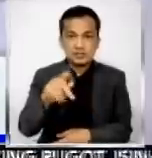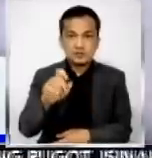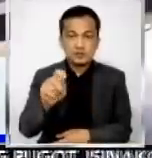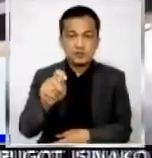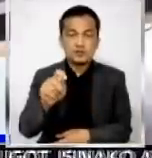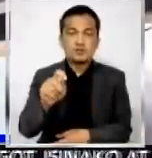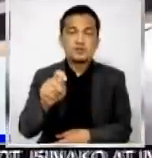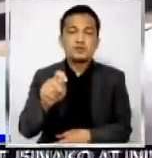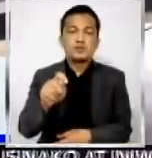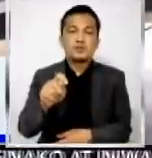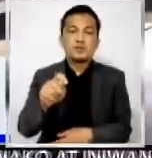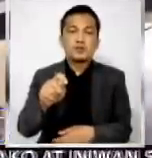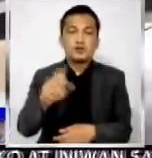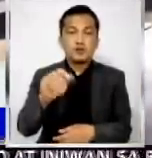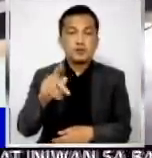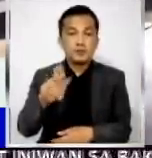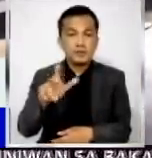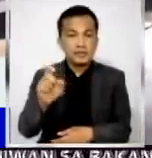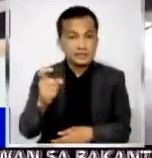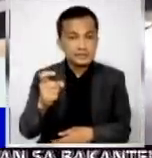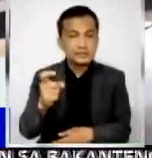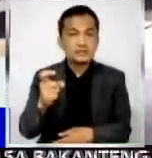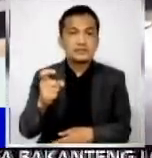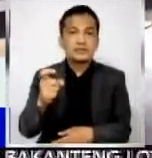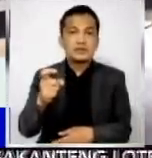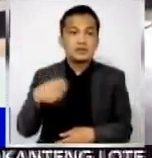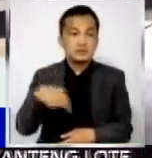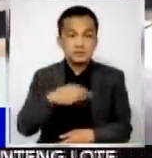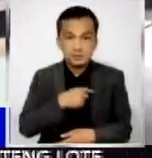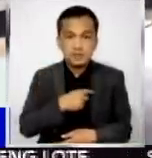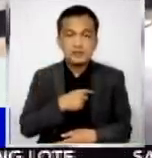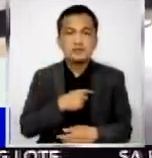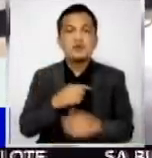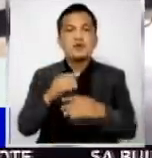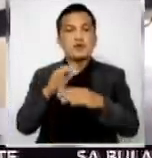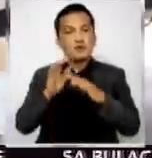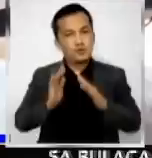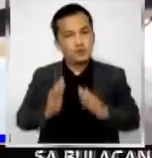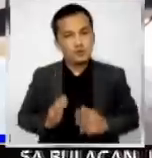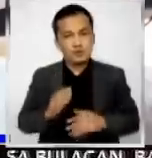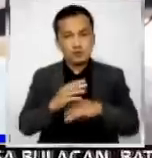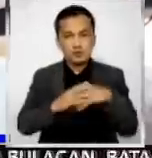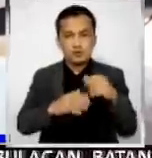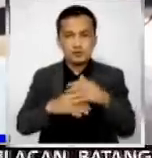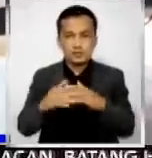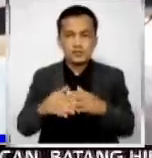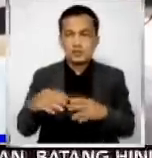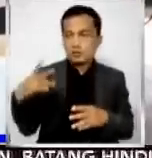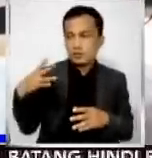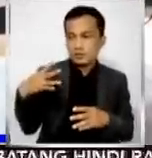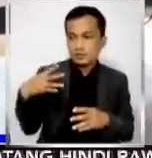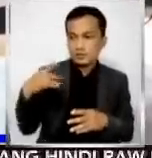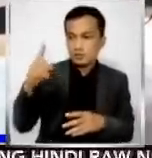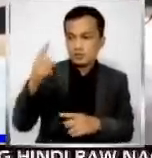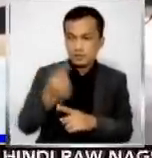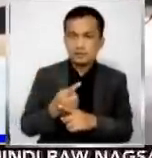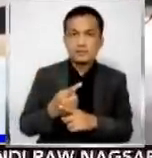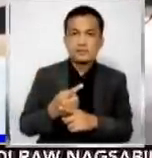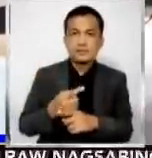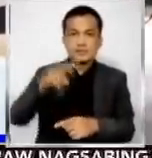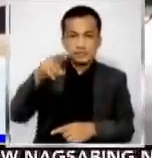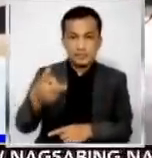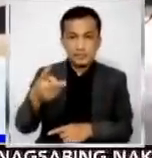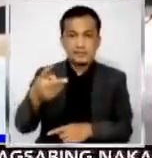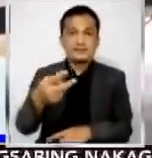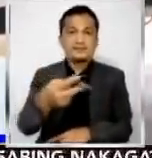po. Mag-aantay na lang ng isang buwan, tas second dose na. So mas kampante